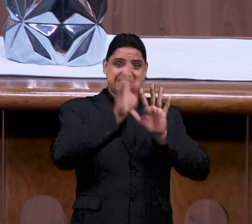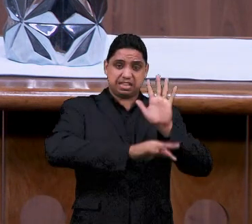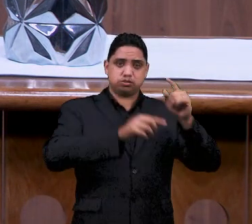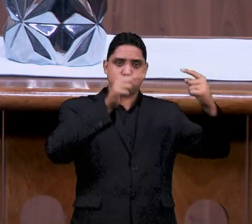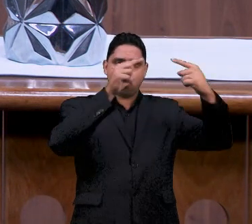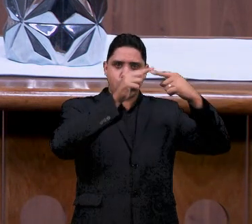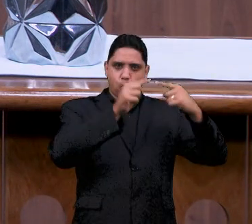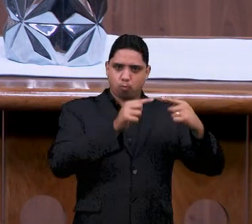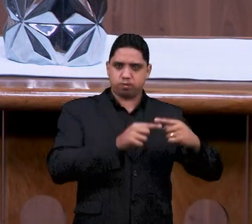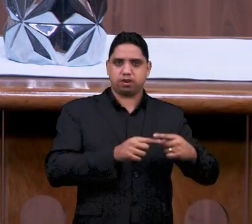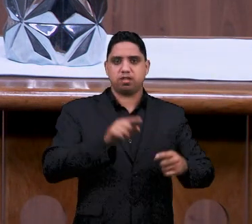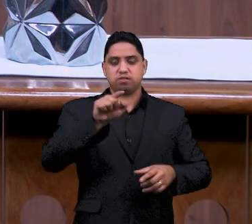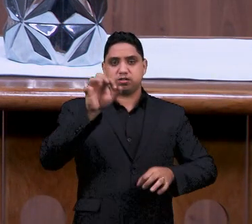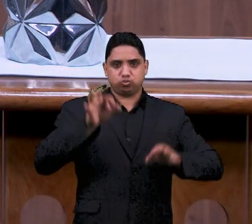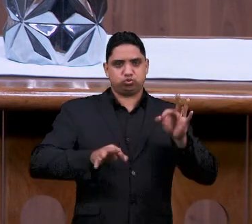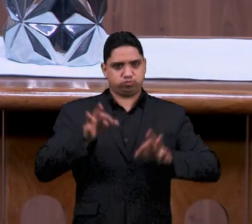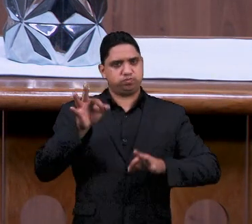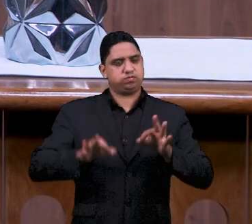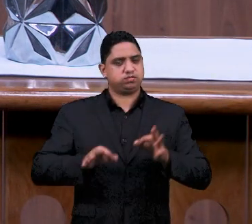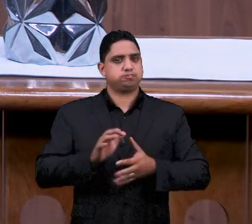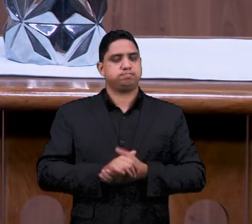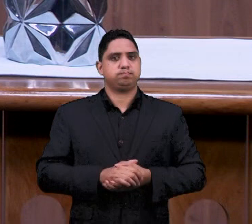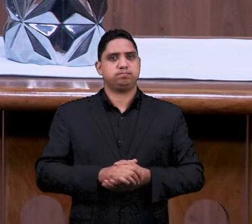justifier cette réponse